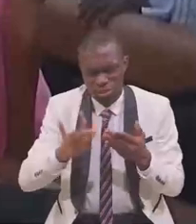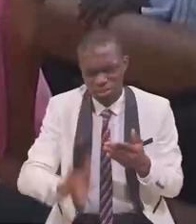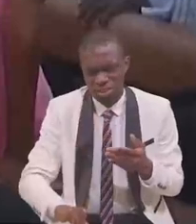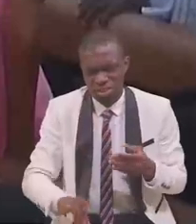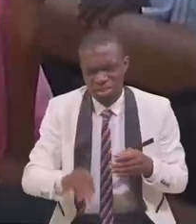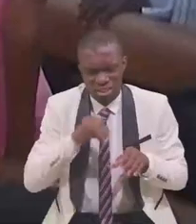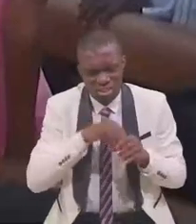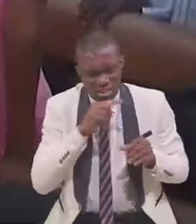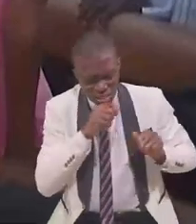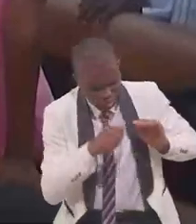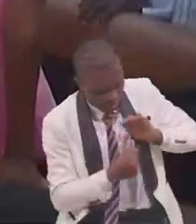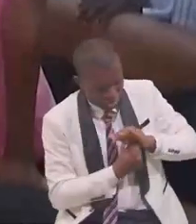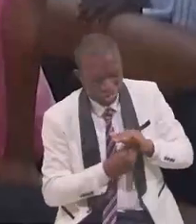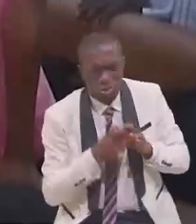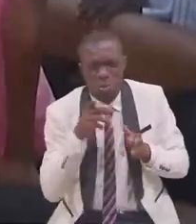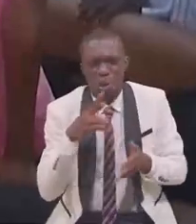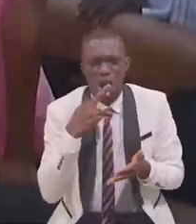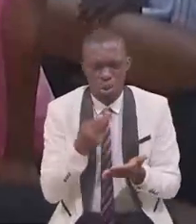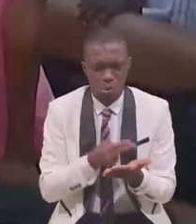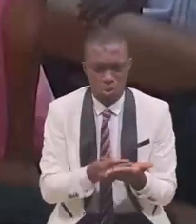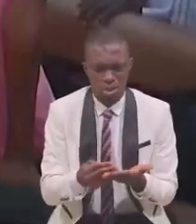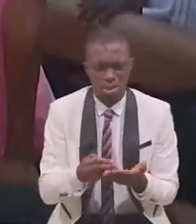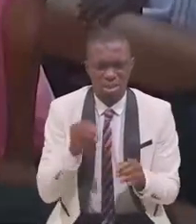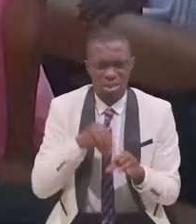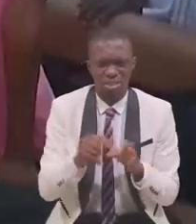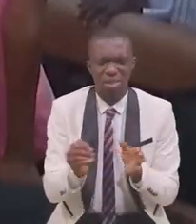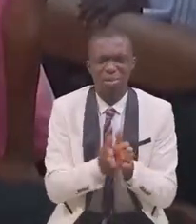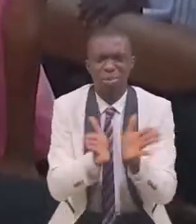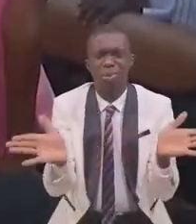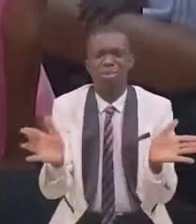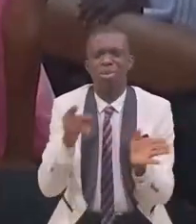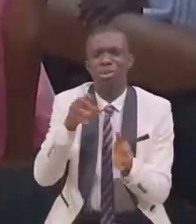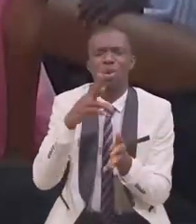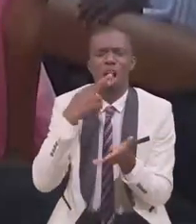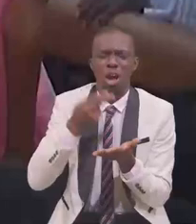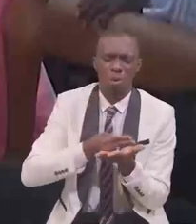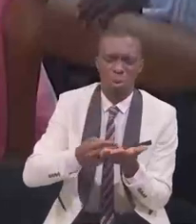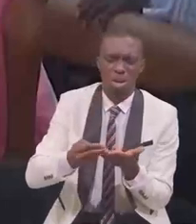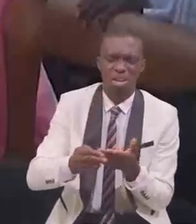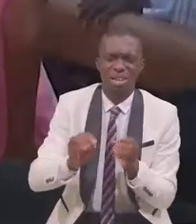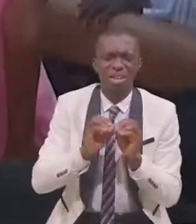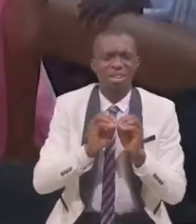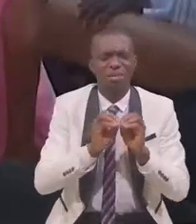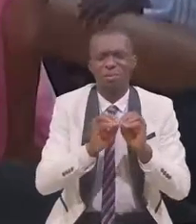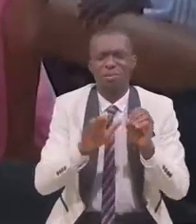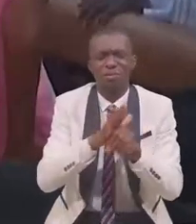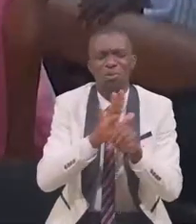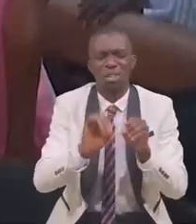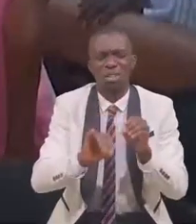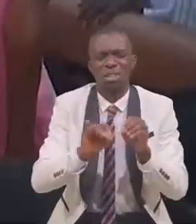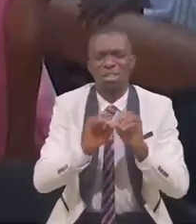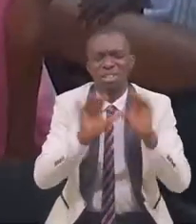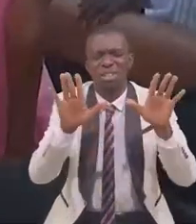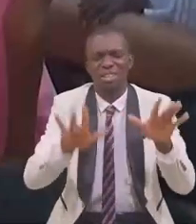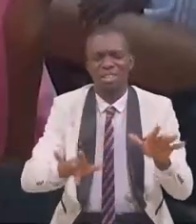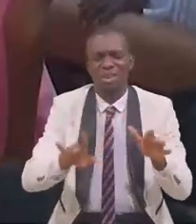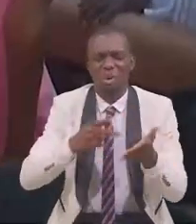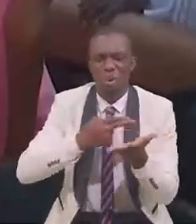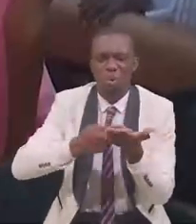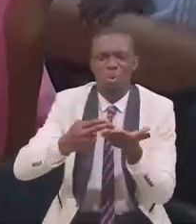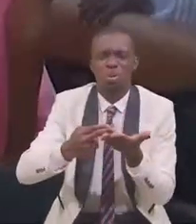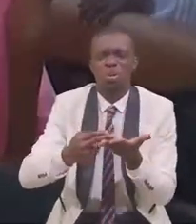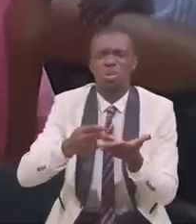public. Transparent et saint. Continuellement. Saint purifié. Parlez